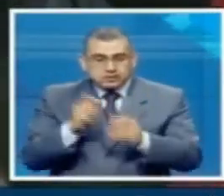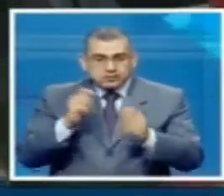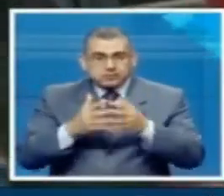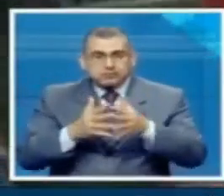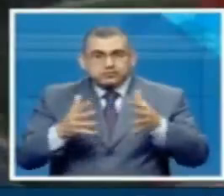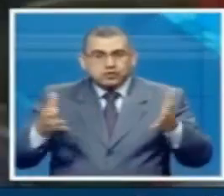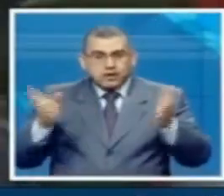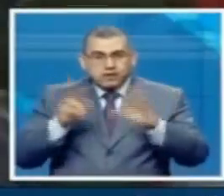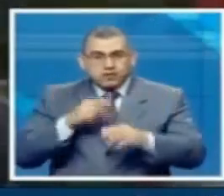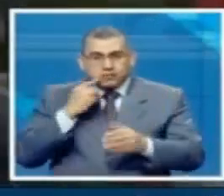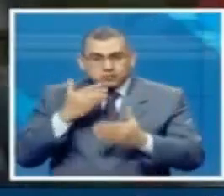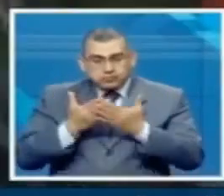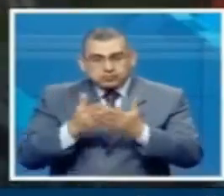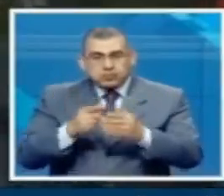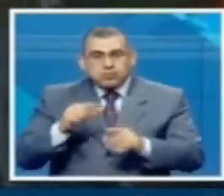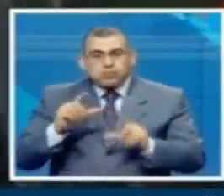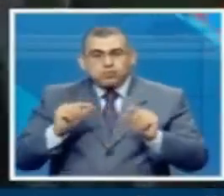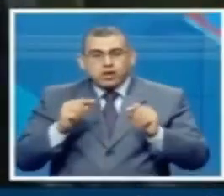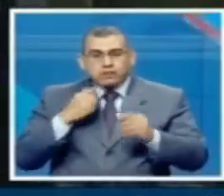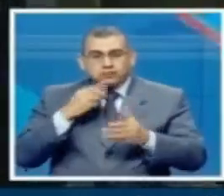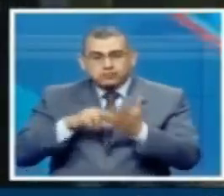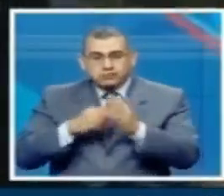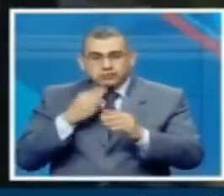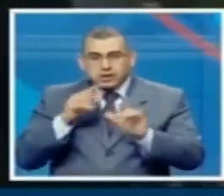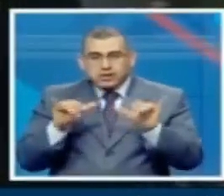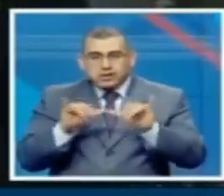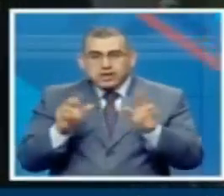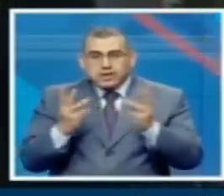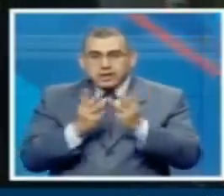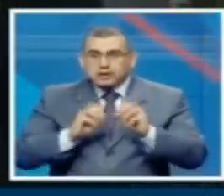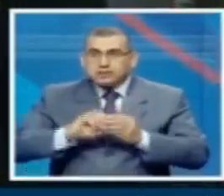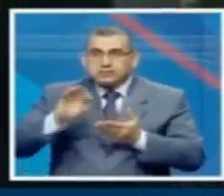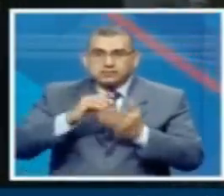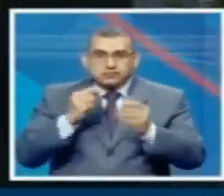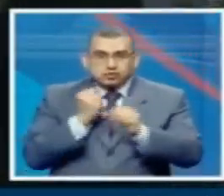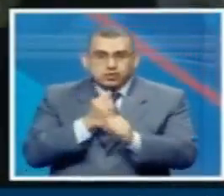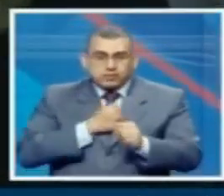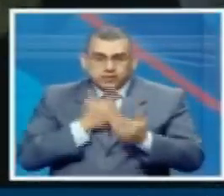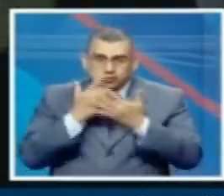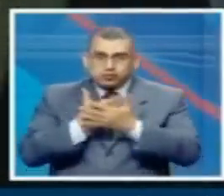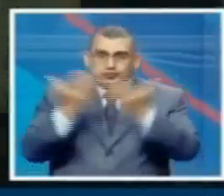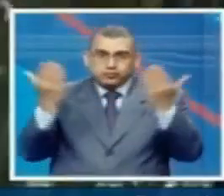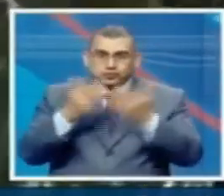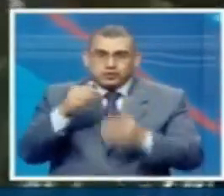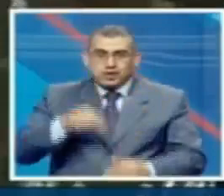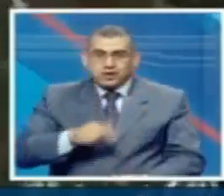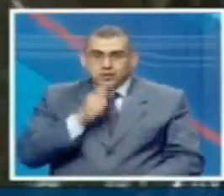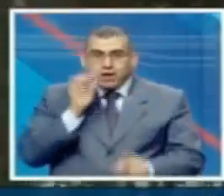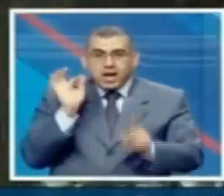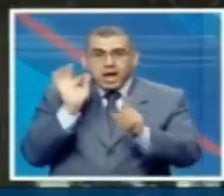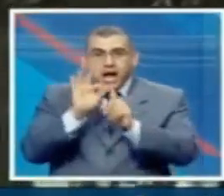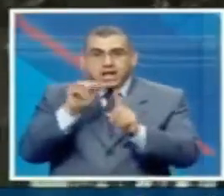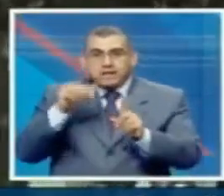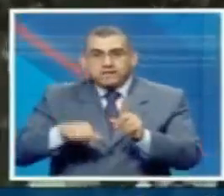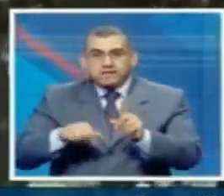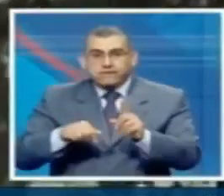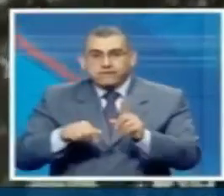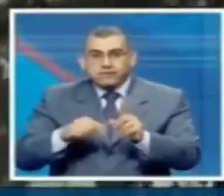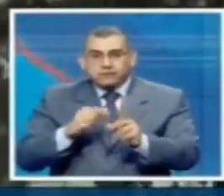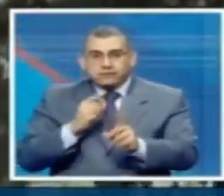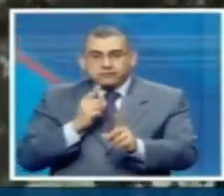والاستخدام الامثل للمنصات الالكترونيه لدعم عمليه التسويق الهدف من